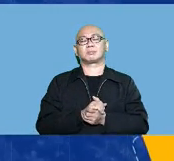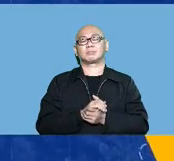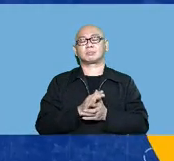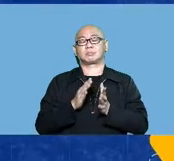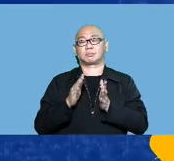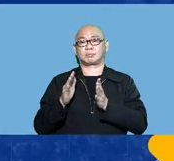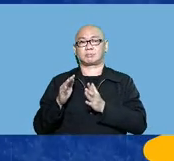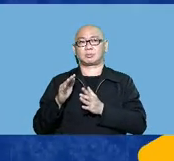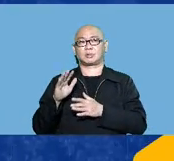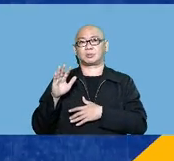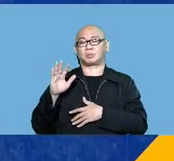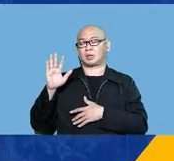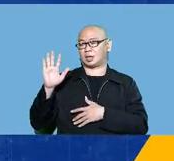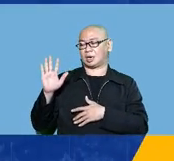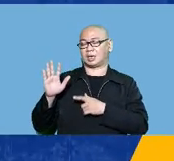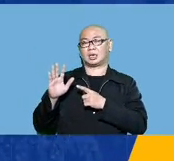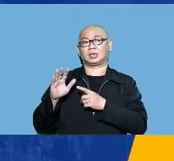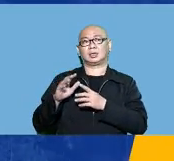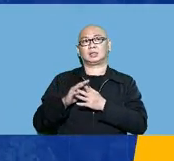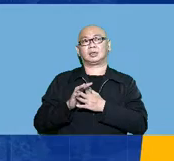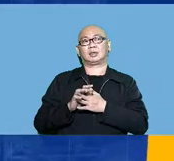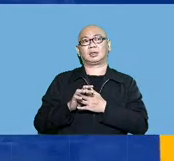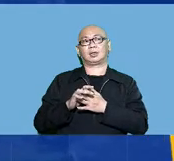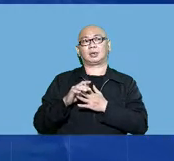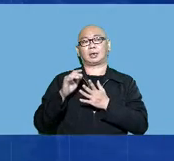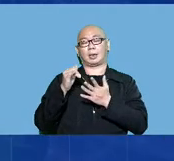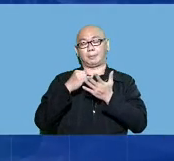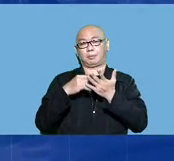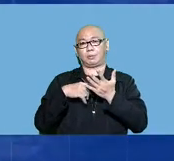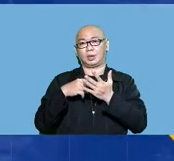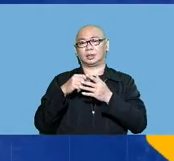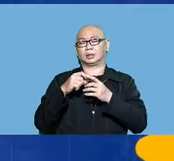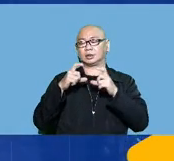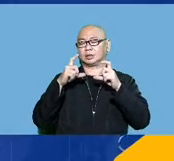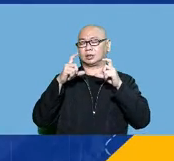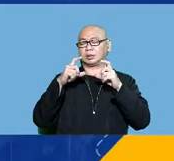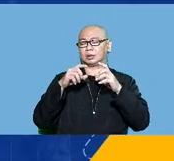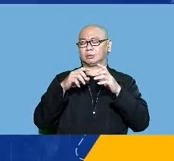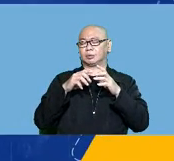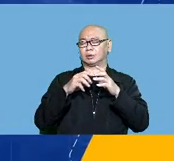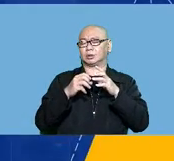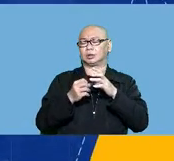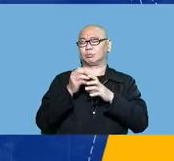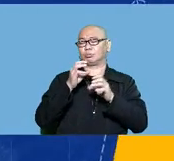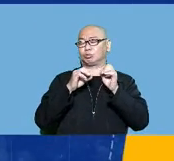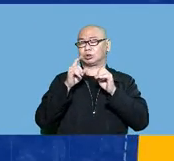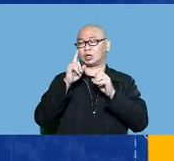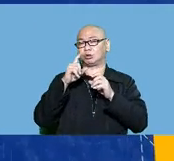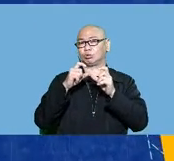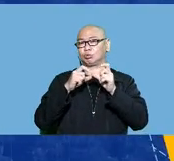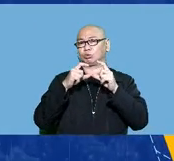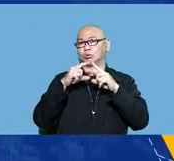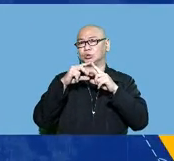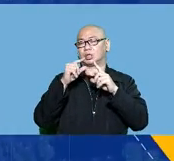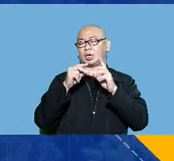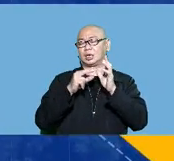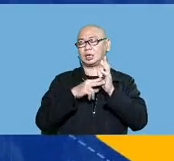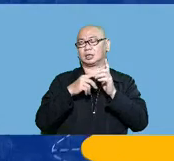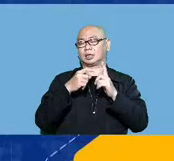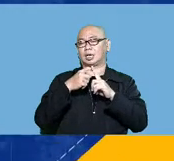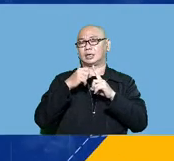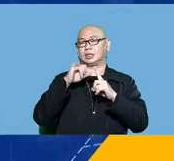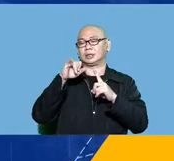Kemudian yang di sebelah kanan gambar gelembung itu merupakan satu saran dari Jefferson